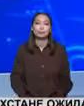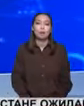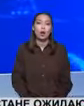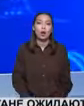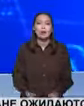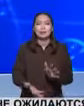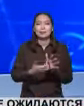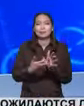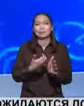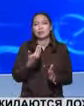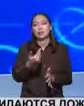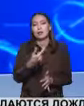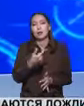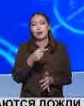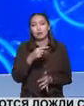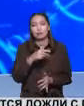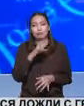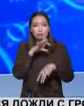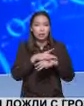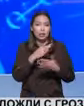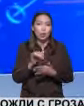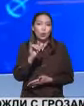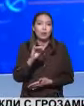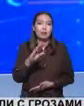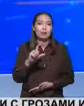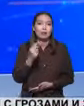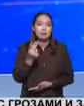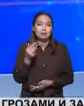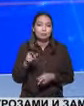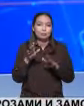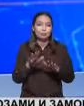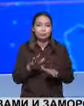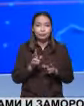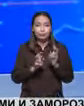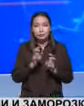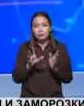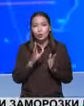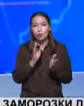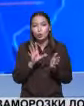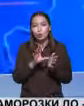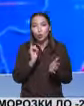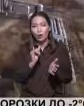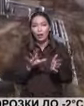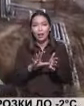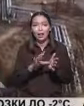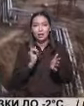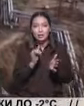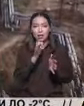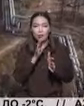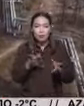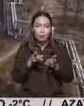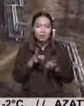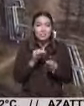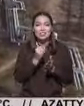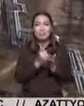Острый дефицит кадров наблюдается на Уральской ТЭЦ. На предприятии не хватает токарей, электрослесарей, тепловых сетей и сварщиков. Доля